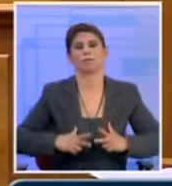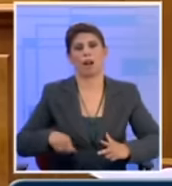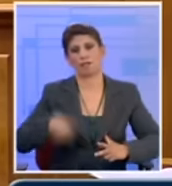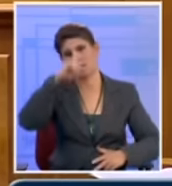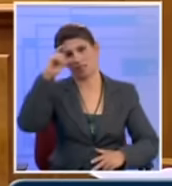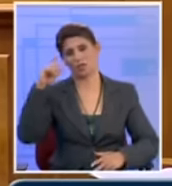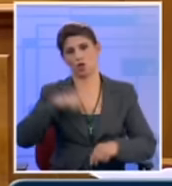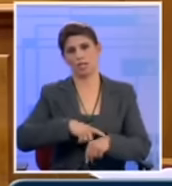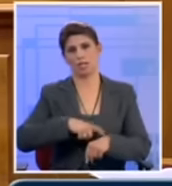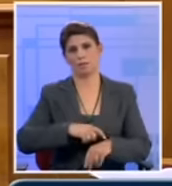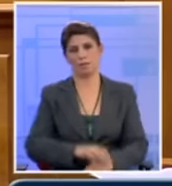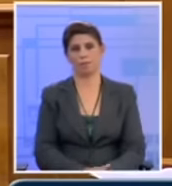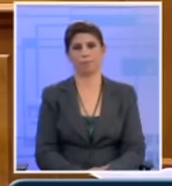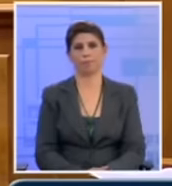στιγμή.